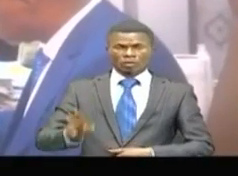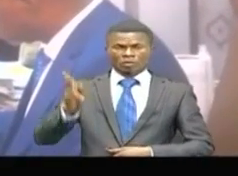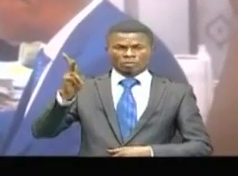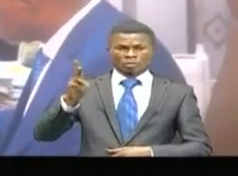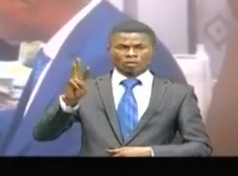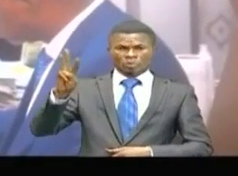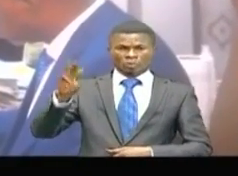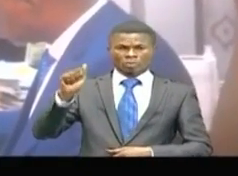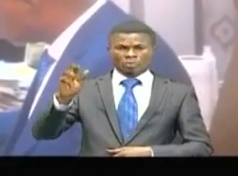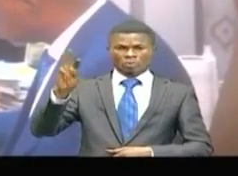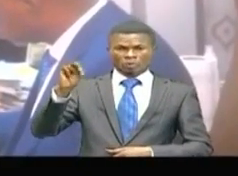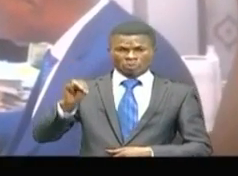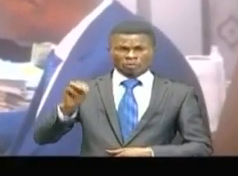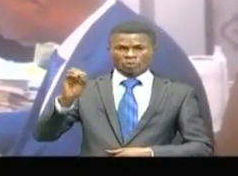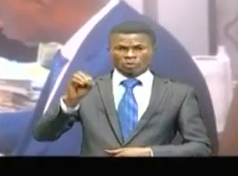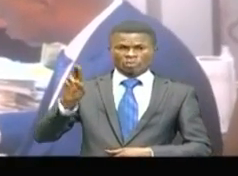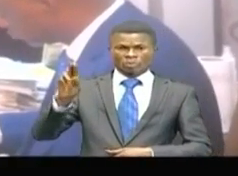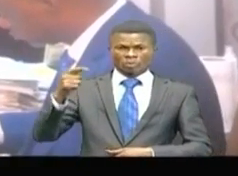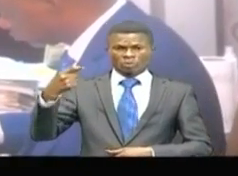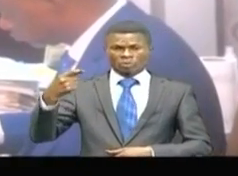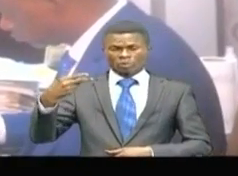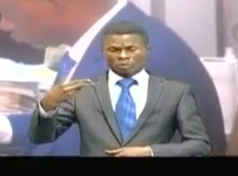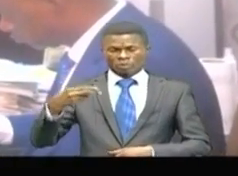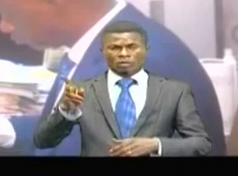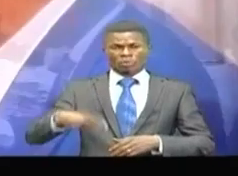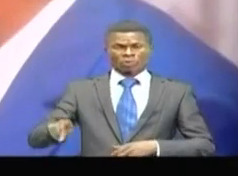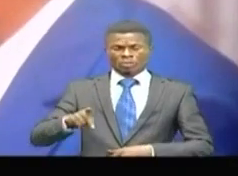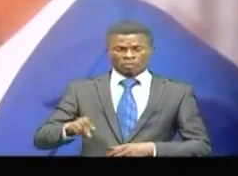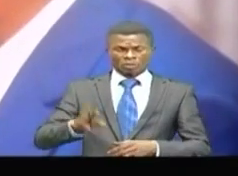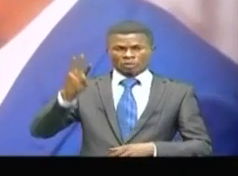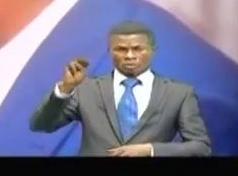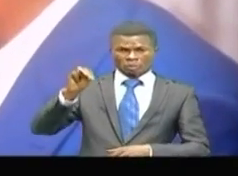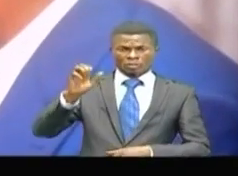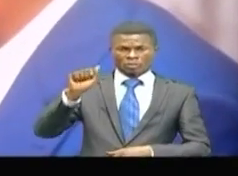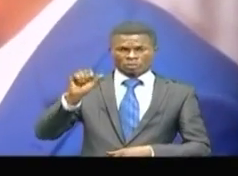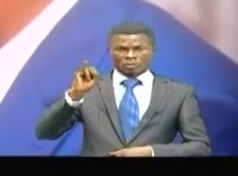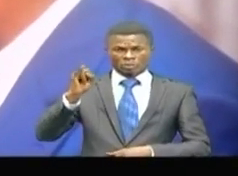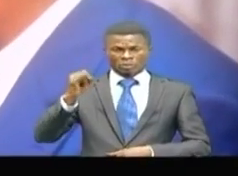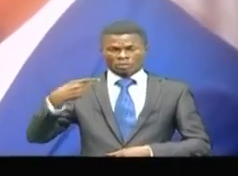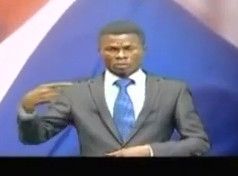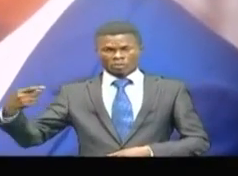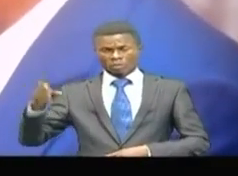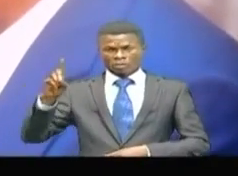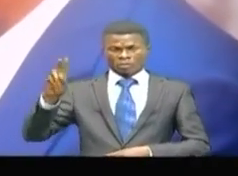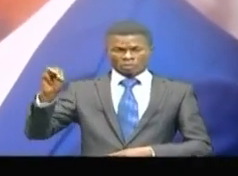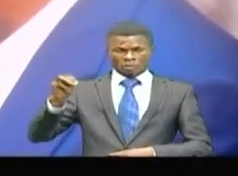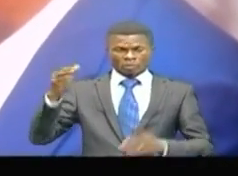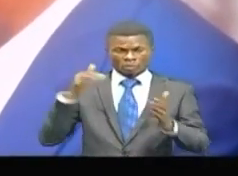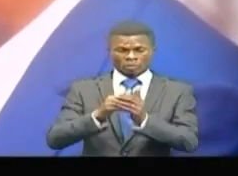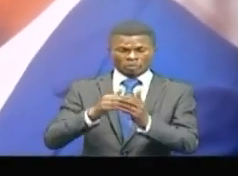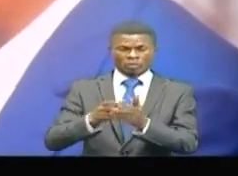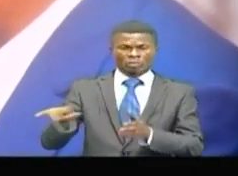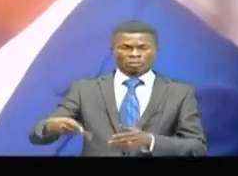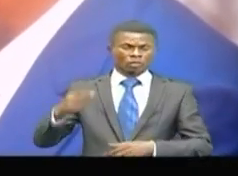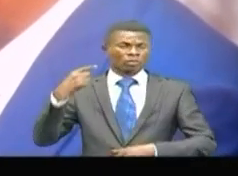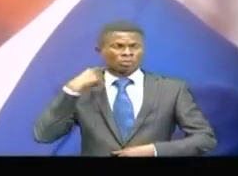dans la province du Maïndombe, ayant à ce jour des répercussions sur les provinces du Kwango et du